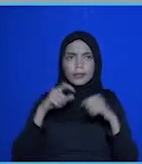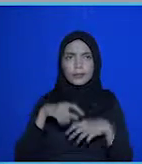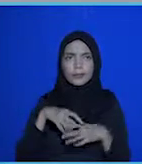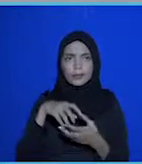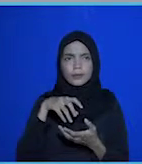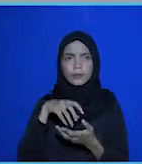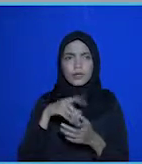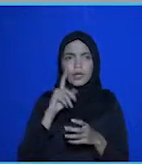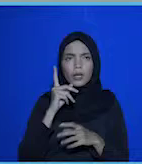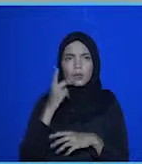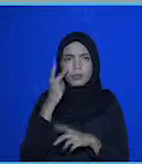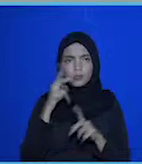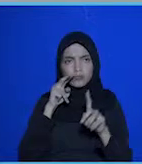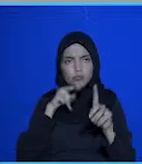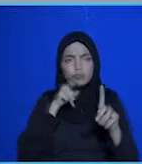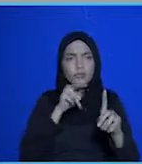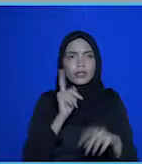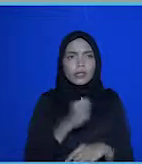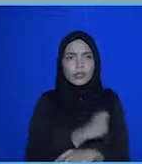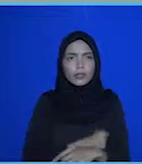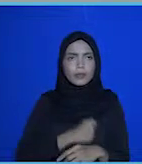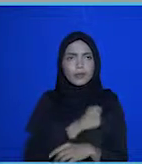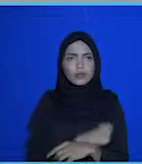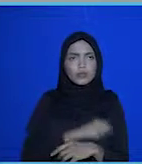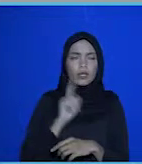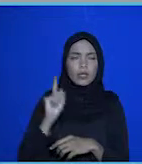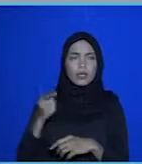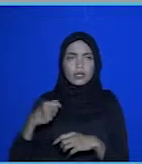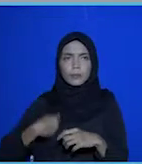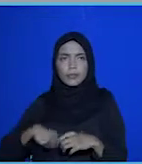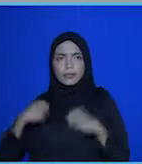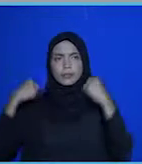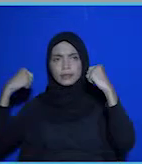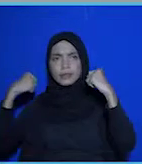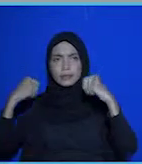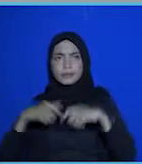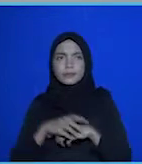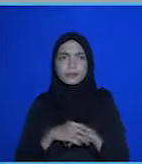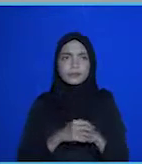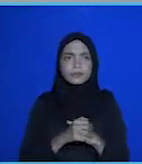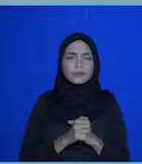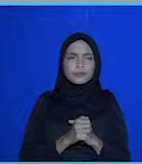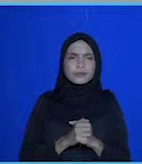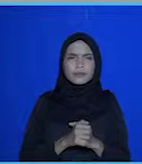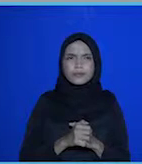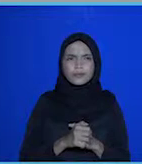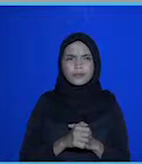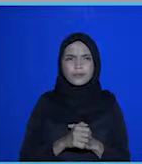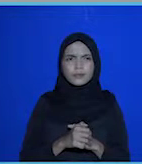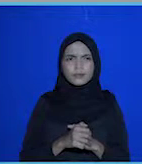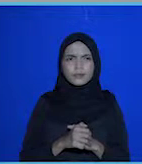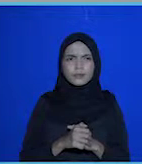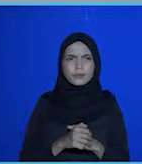oleh teman-teman dari Kementerian Sosial, dari Kementerian Kesehatan dan dukungan dari Rumah Sakit Umum Daerah kan gitu. Kemudian ada